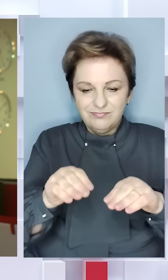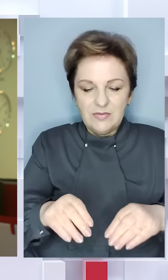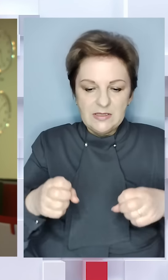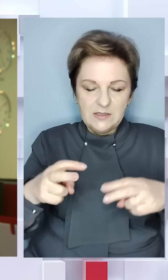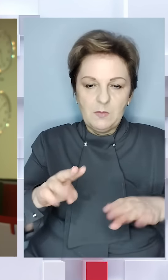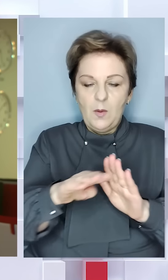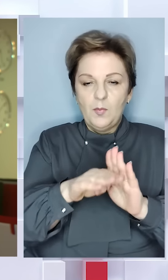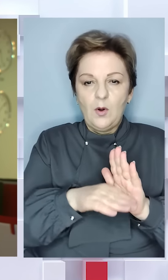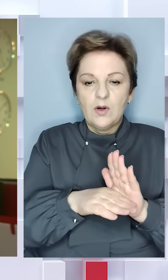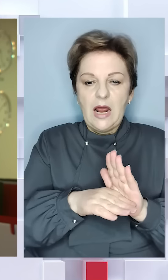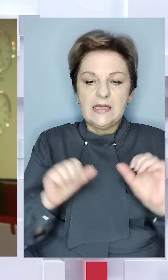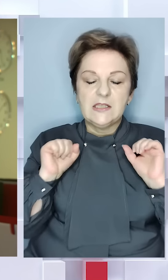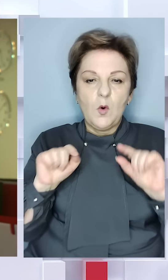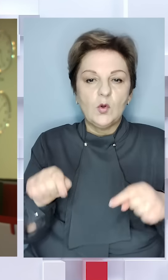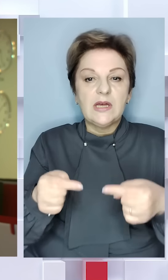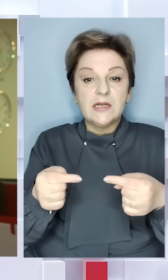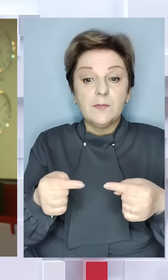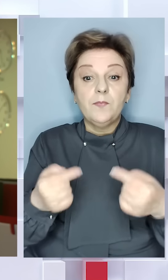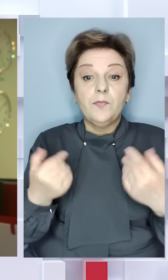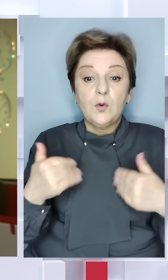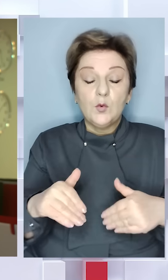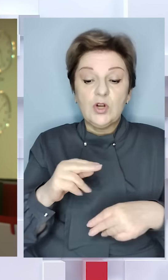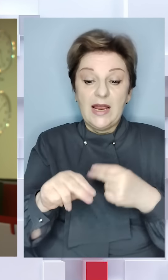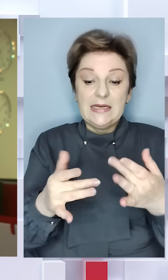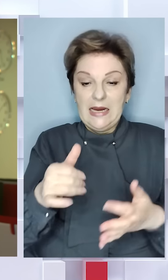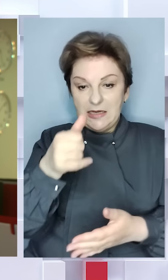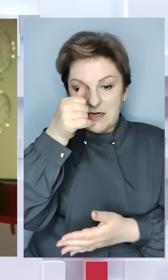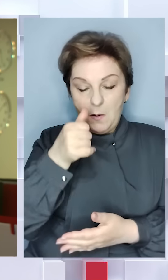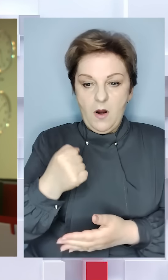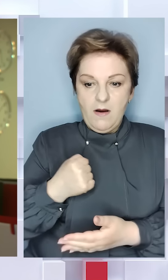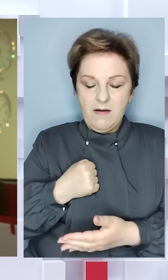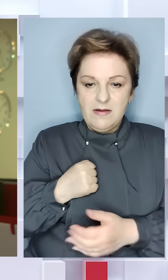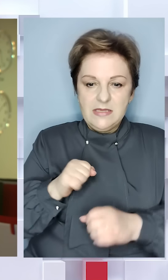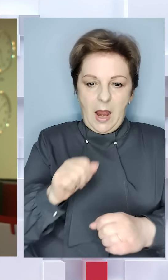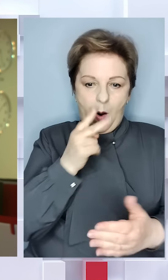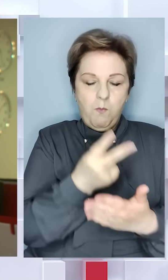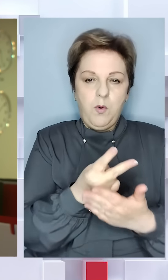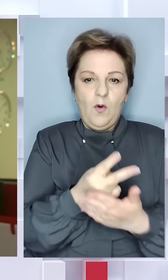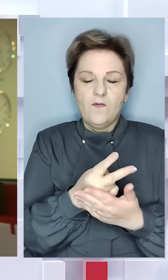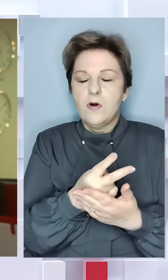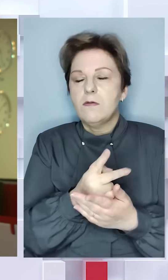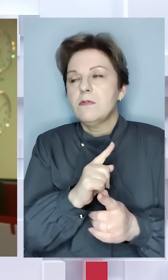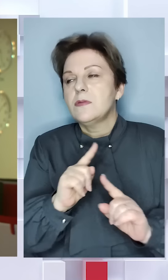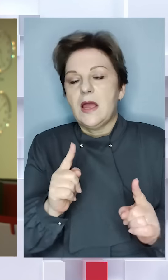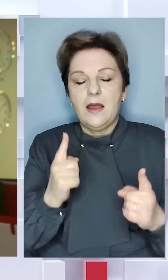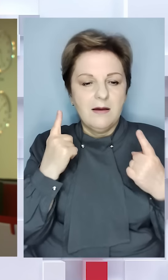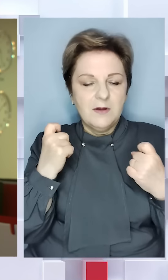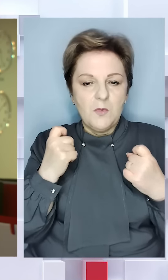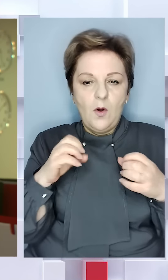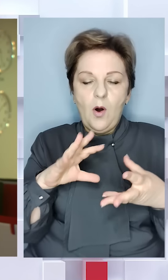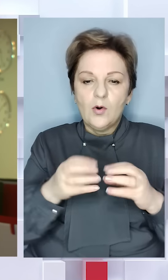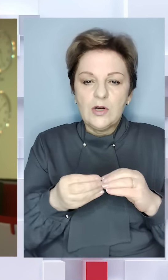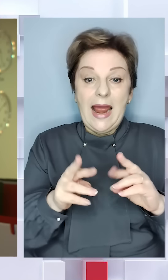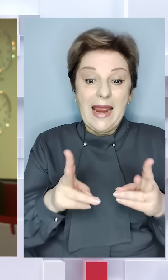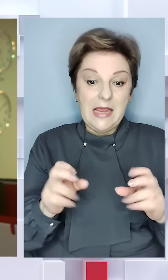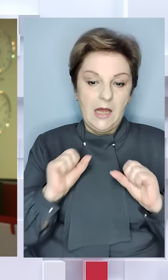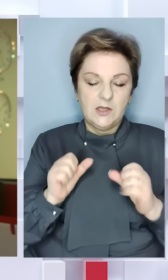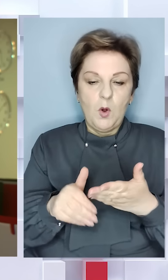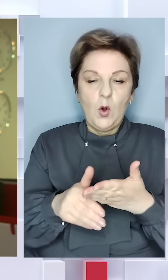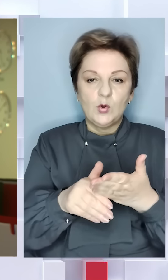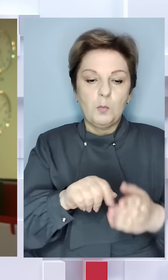програму спортивної реабілітації. І вже за кілька місяців захисники почали показувати неймовірні результати, як